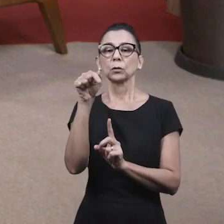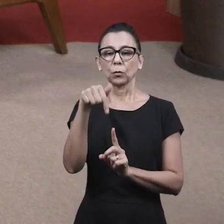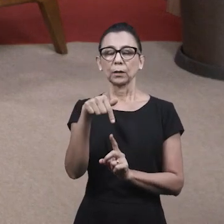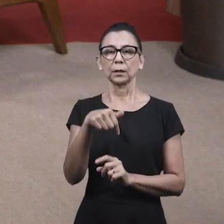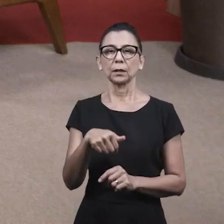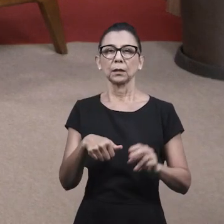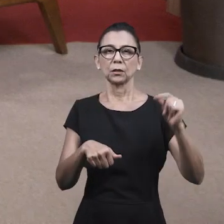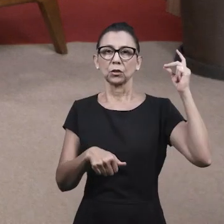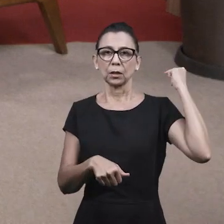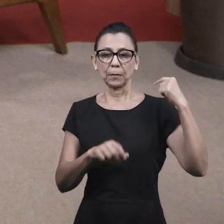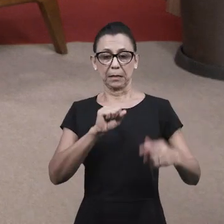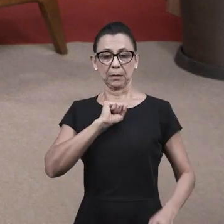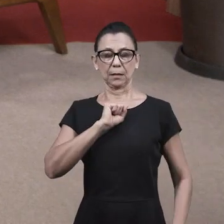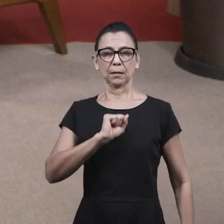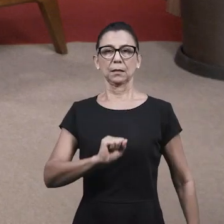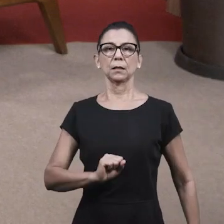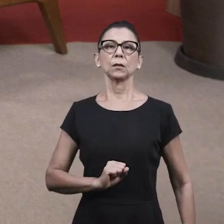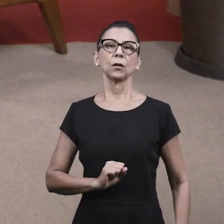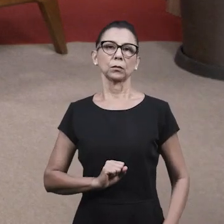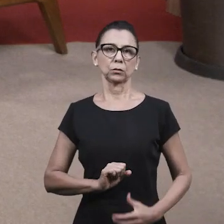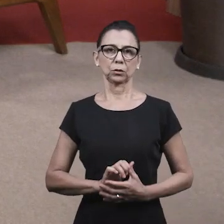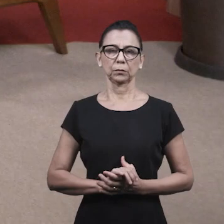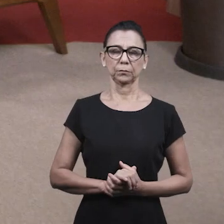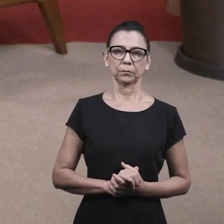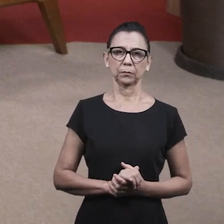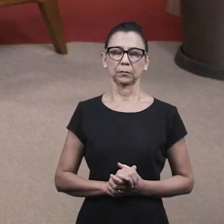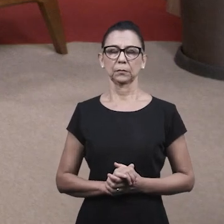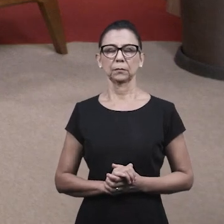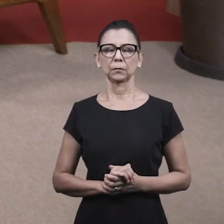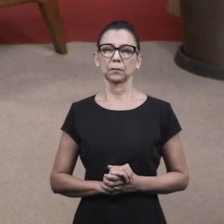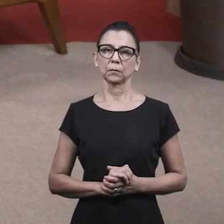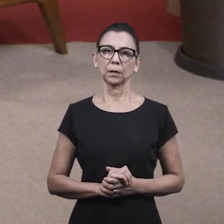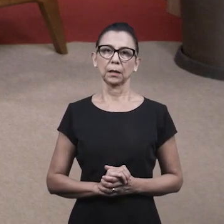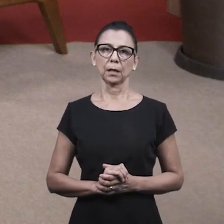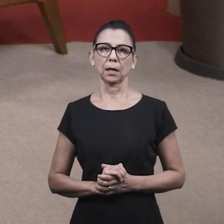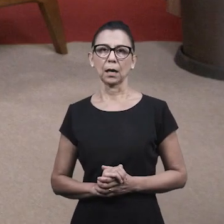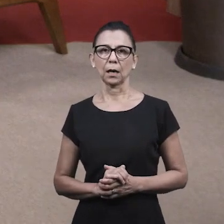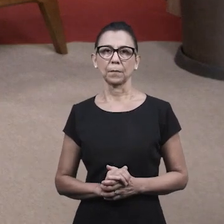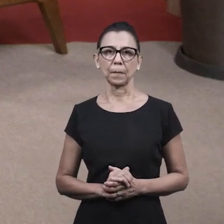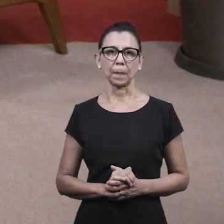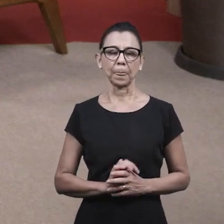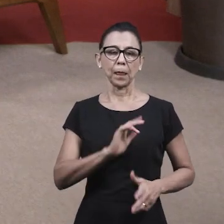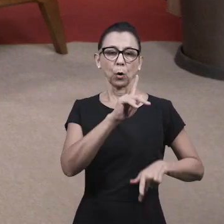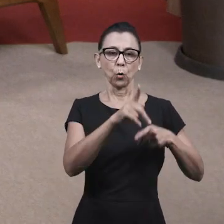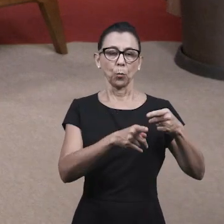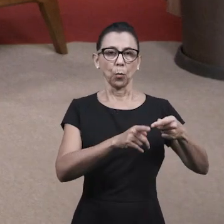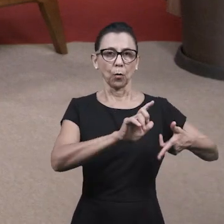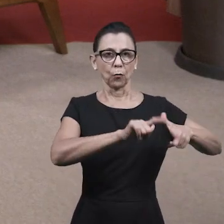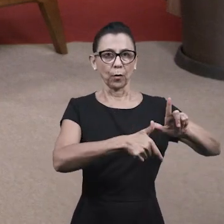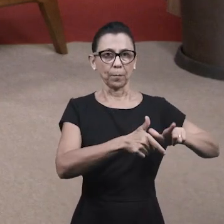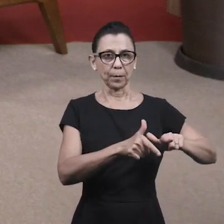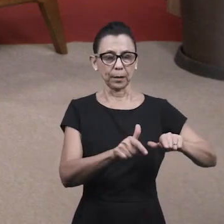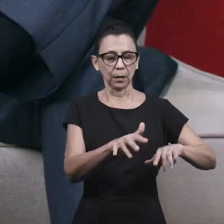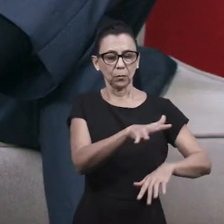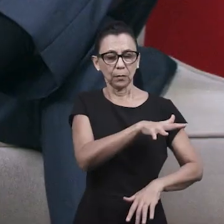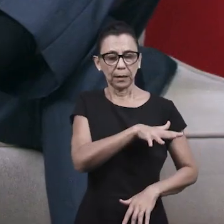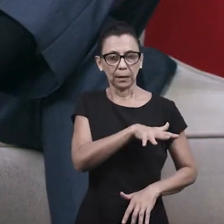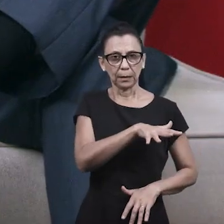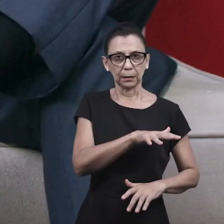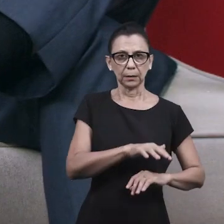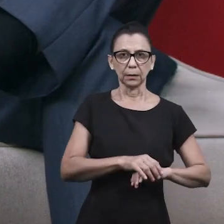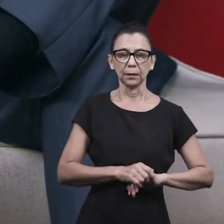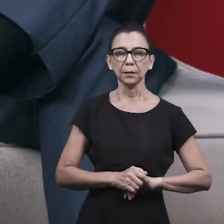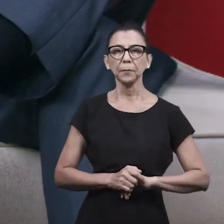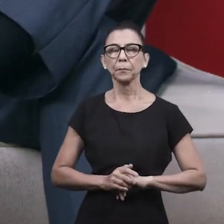la médiation, le sacrificateur du passé fonctionnait comme une espèce d'intermédiaire entre